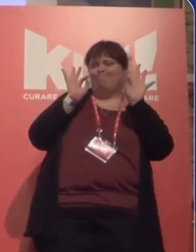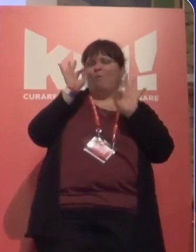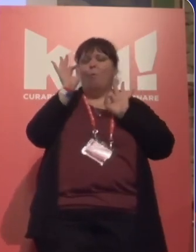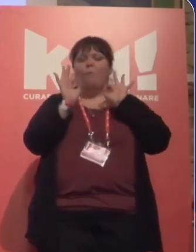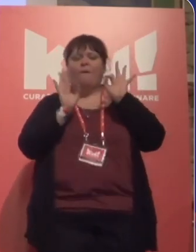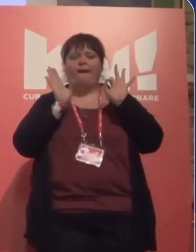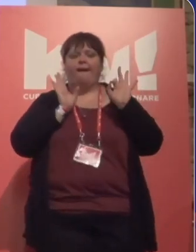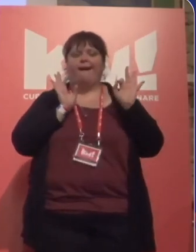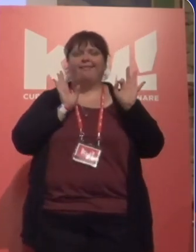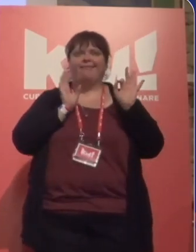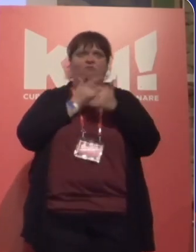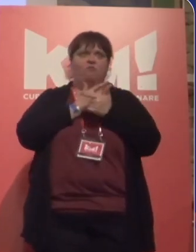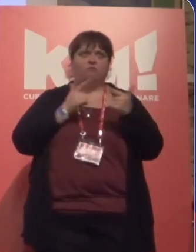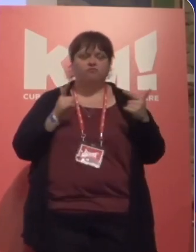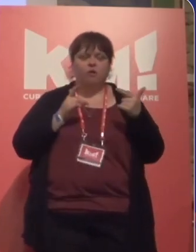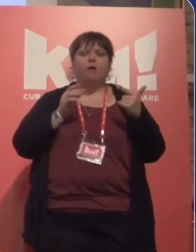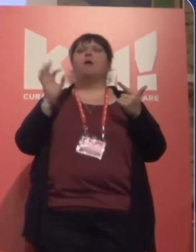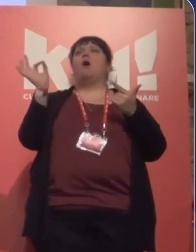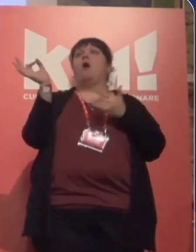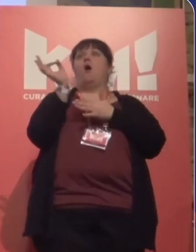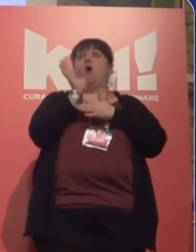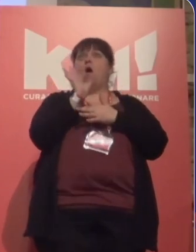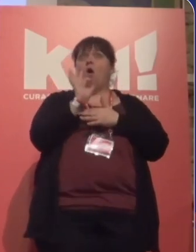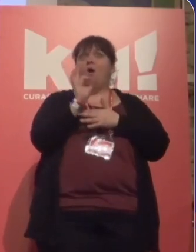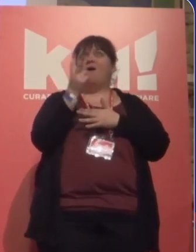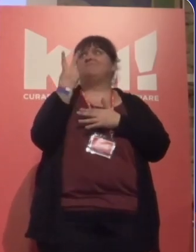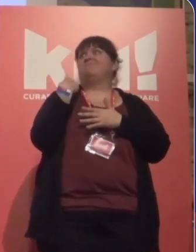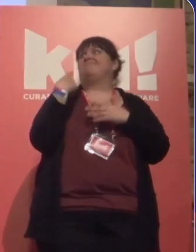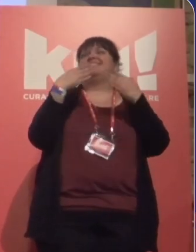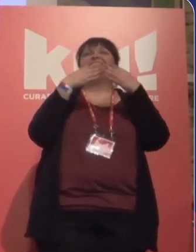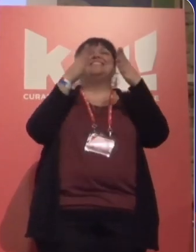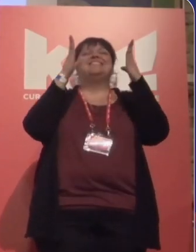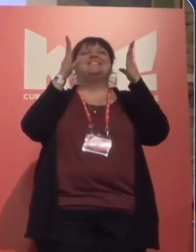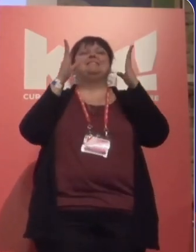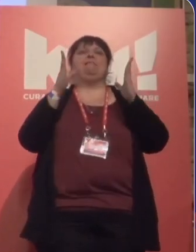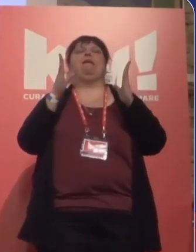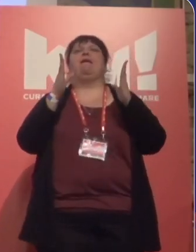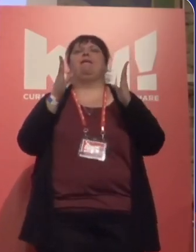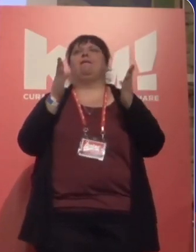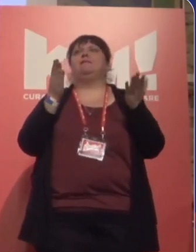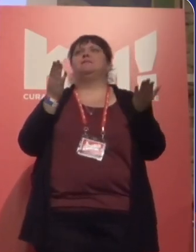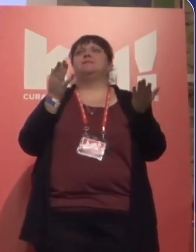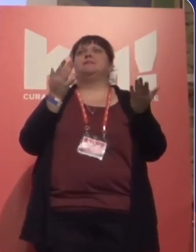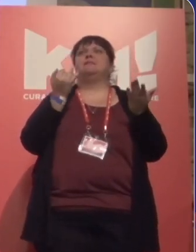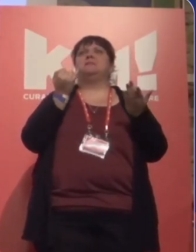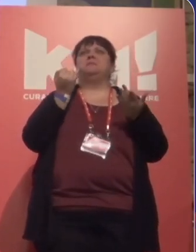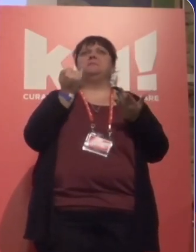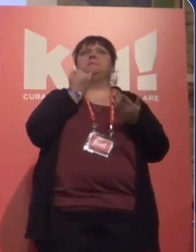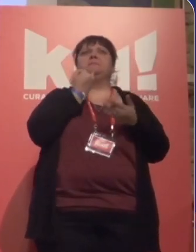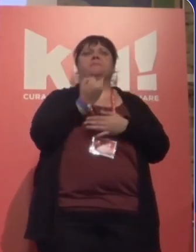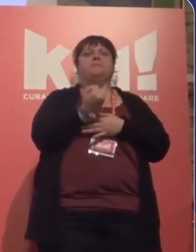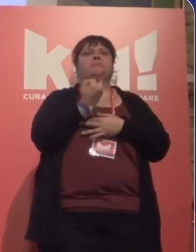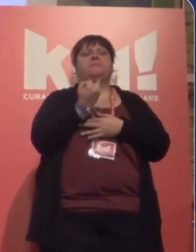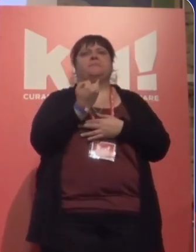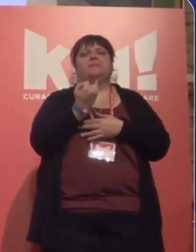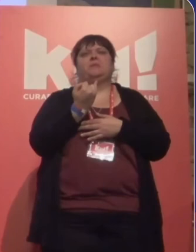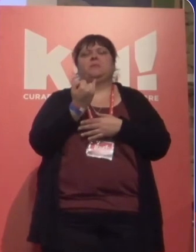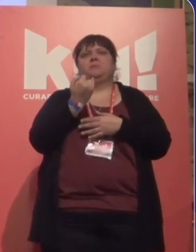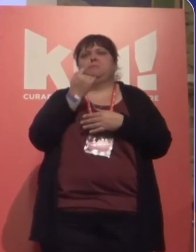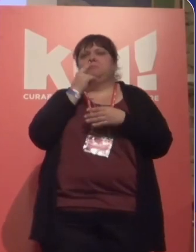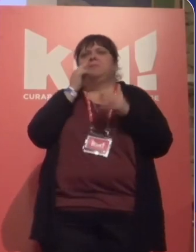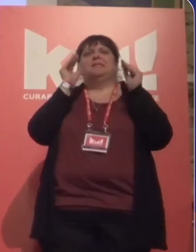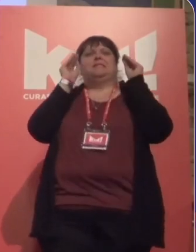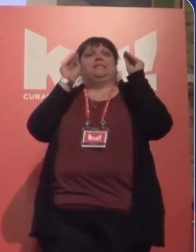case e abitazioni che non hanno uno spazio che garantisca loro di seguire il gruppo